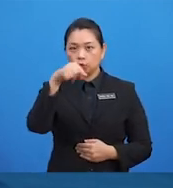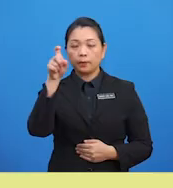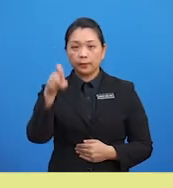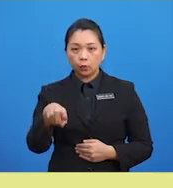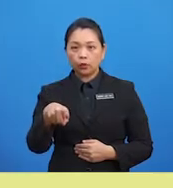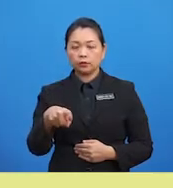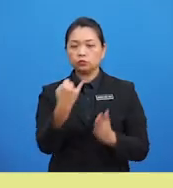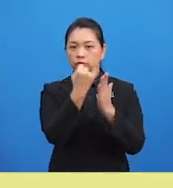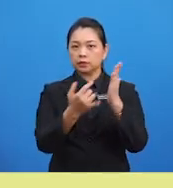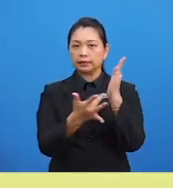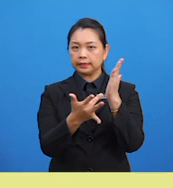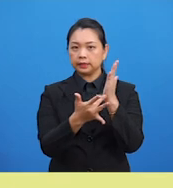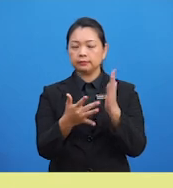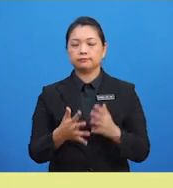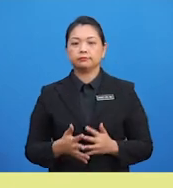teknik.